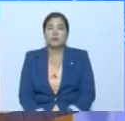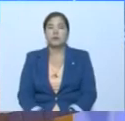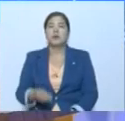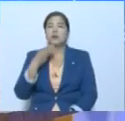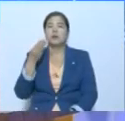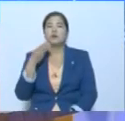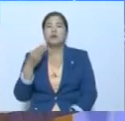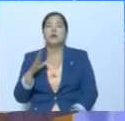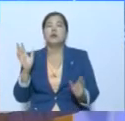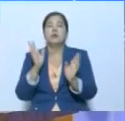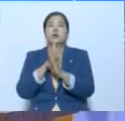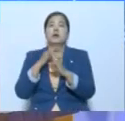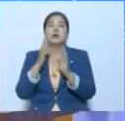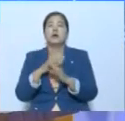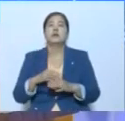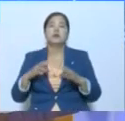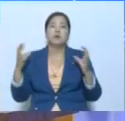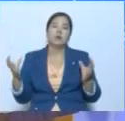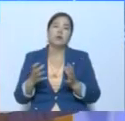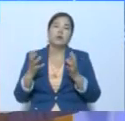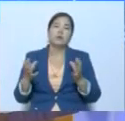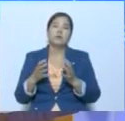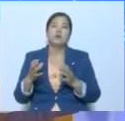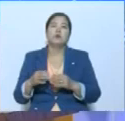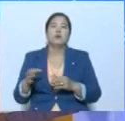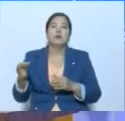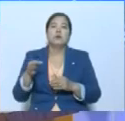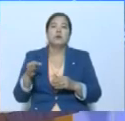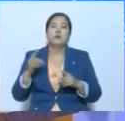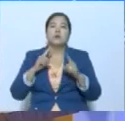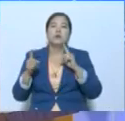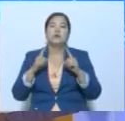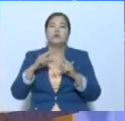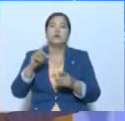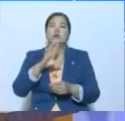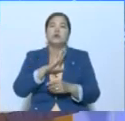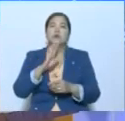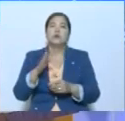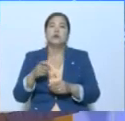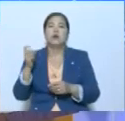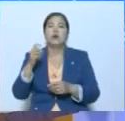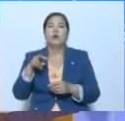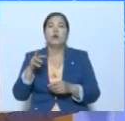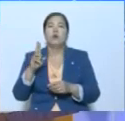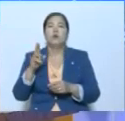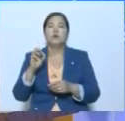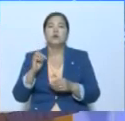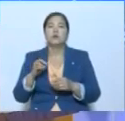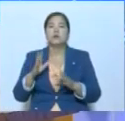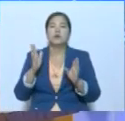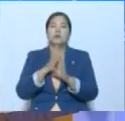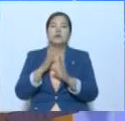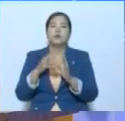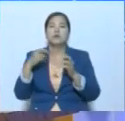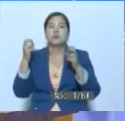Ақтауда табиғатты аяла республикалық форумның облыстық кезеңі өтті. Жиында жас өлкетанушылар, экологтар мен табиғатты зерттеушілер